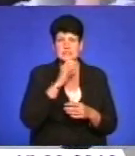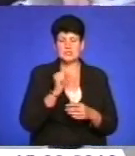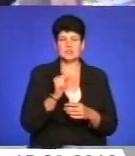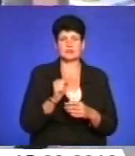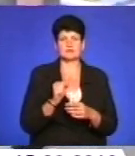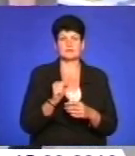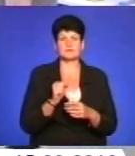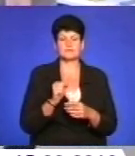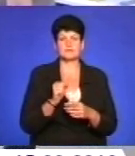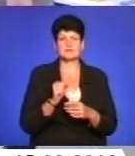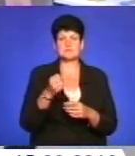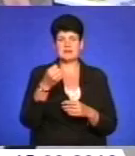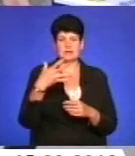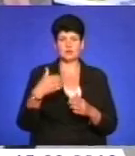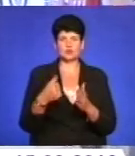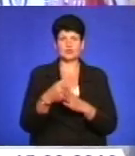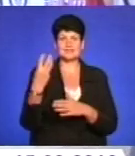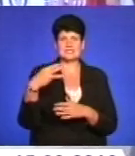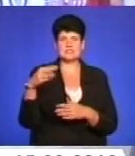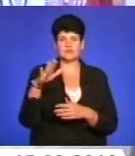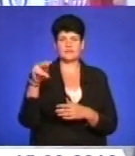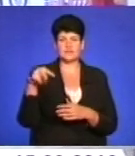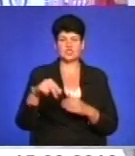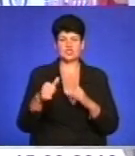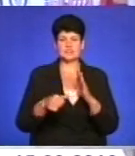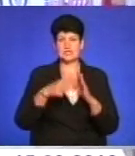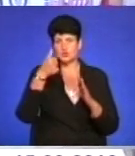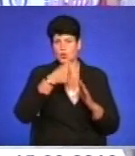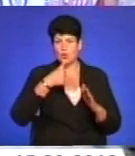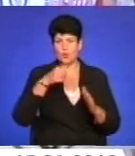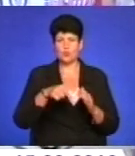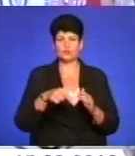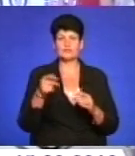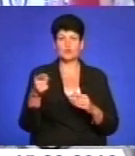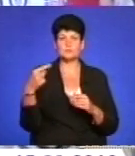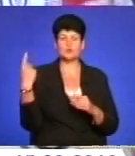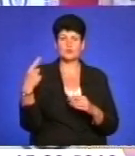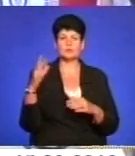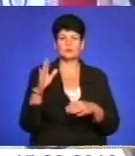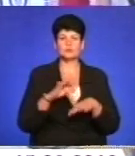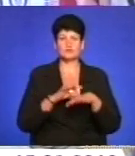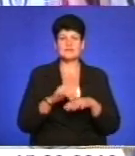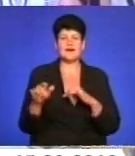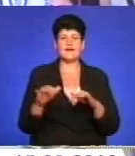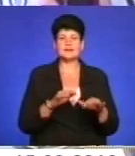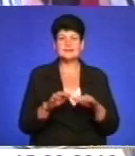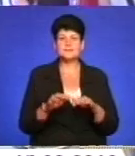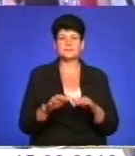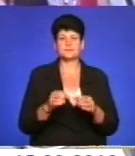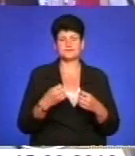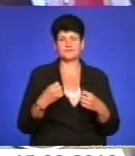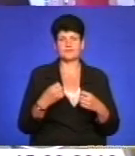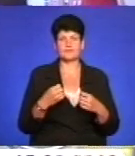вигідних умовах. З 15 по 30 вересня 2016 року у Тернопільській області проводиться акція «Квартира під